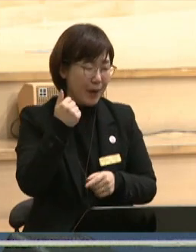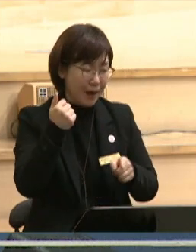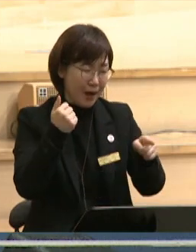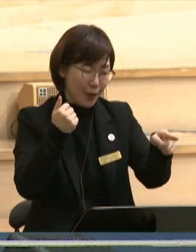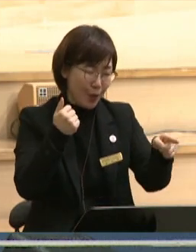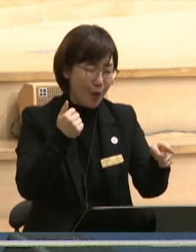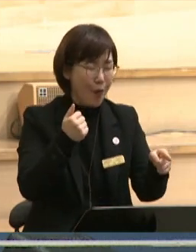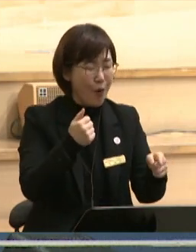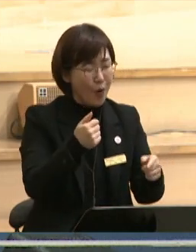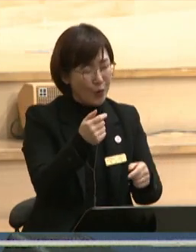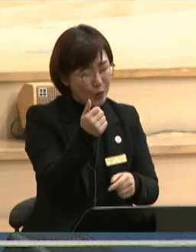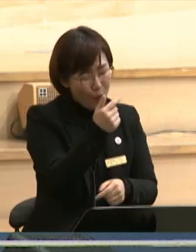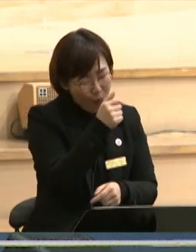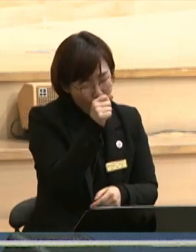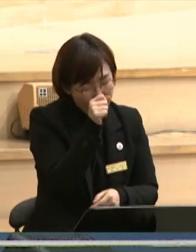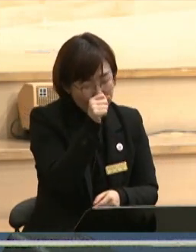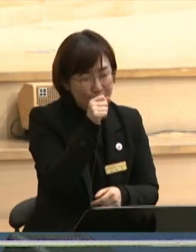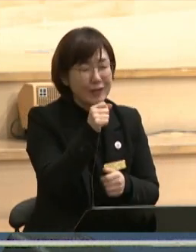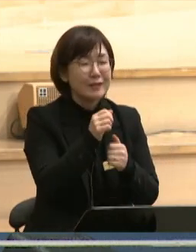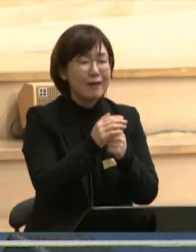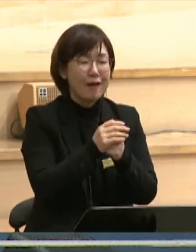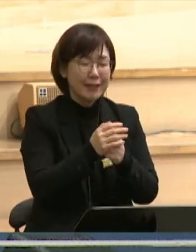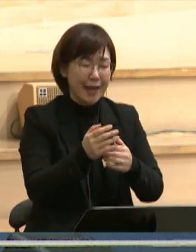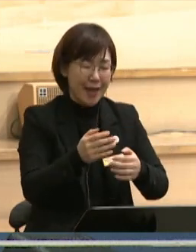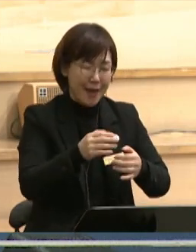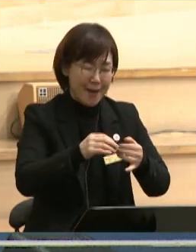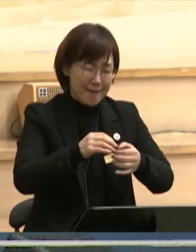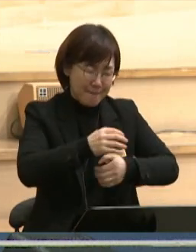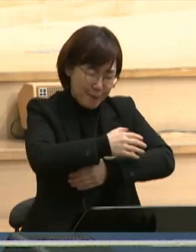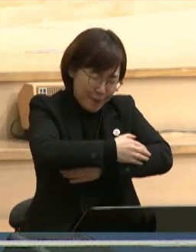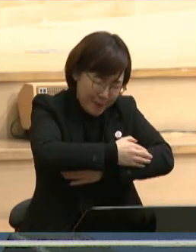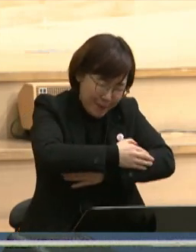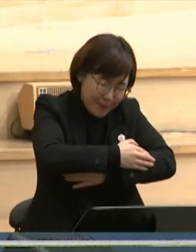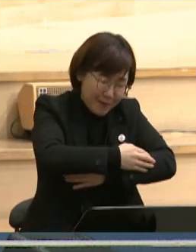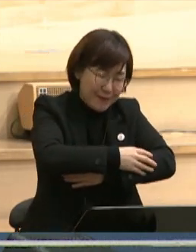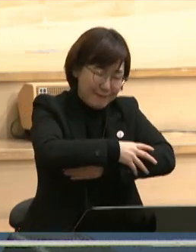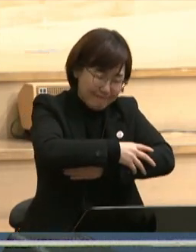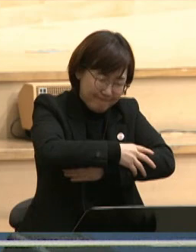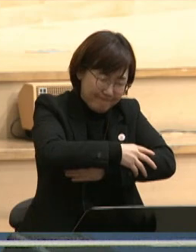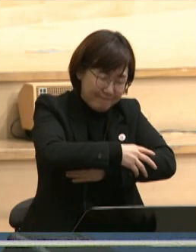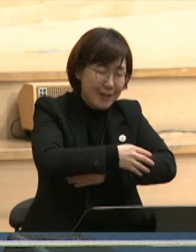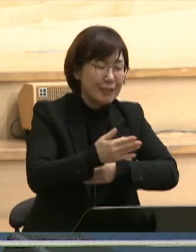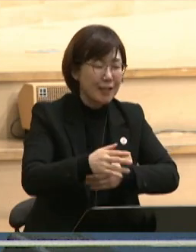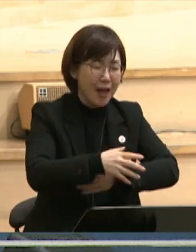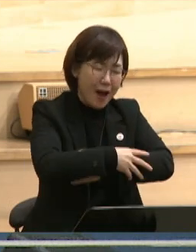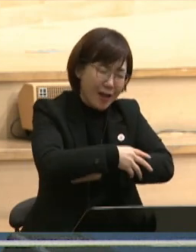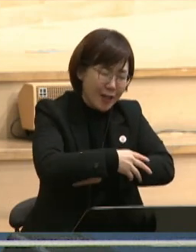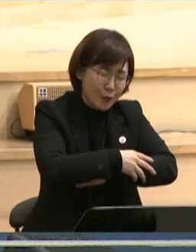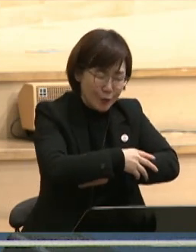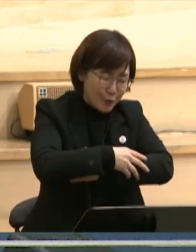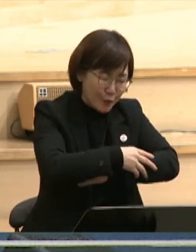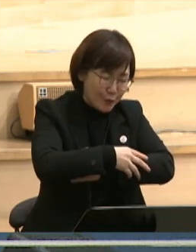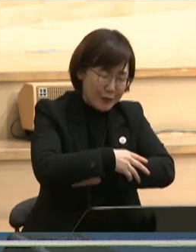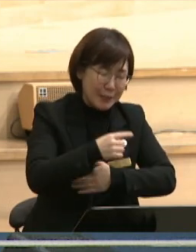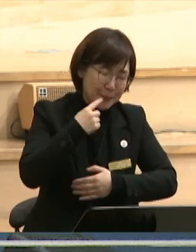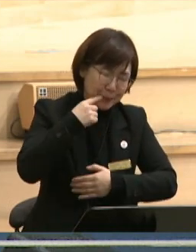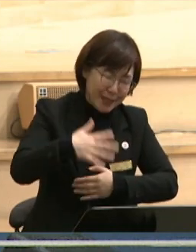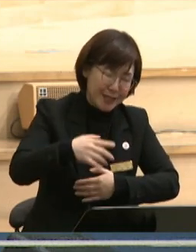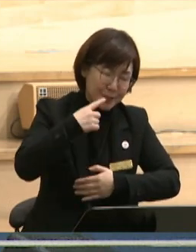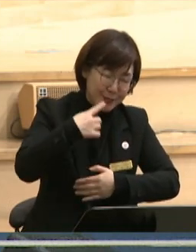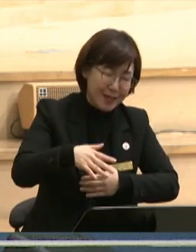해준이가 너무 좋아서 이렇게 꼭 왔는데 이렇게 안아도 마음에 다 차지가 않아